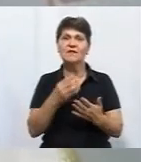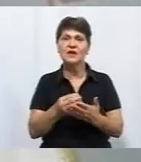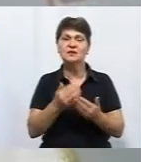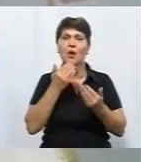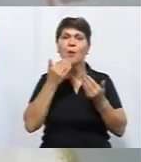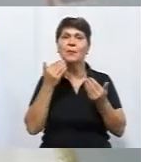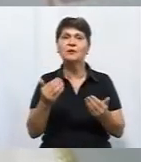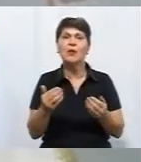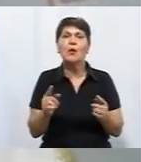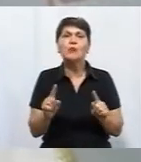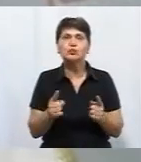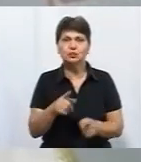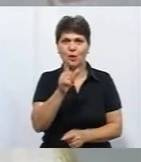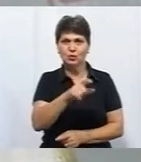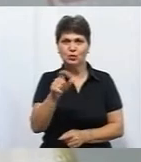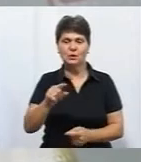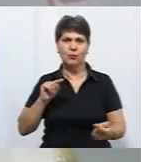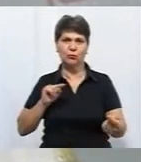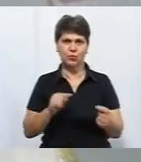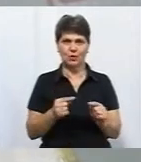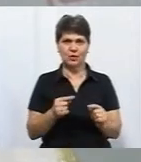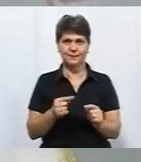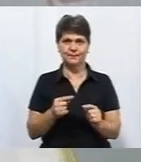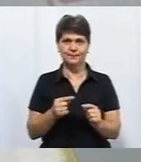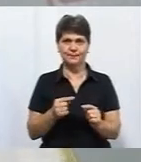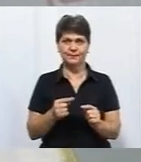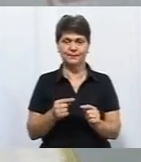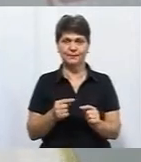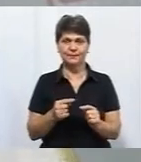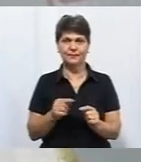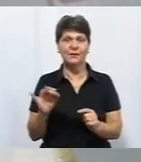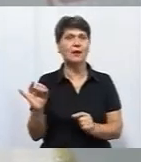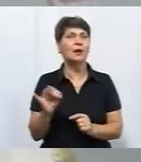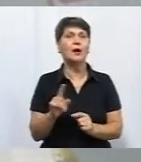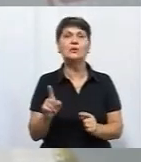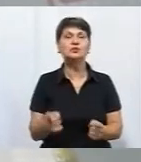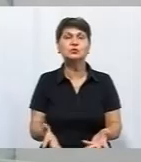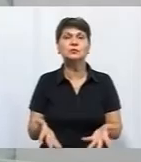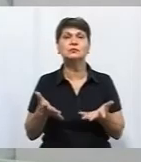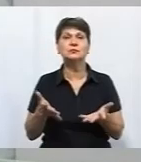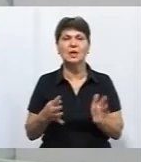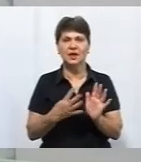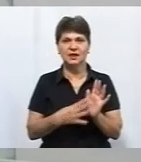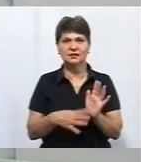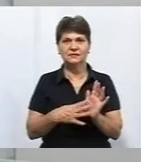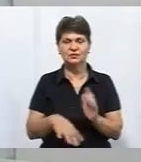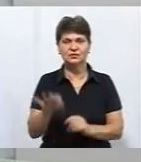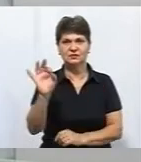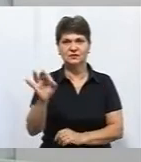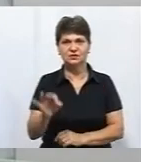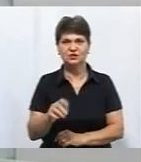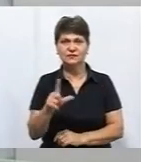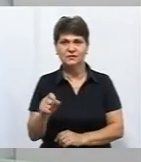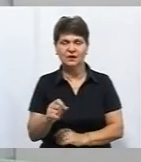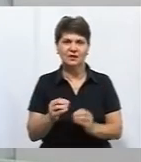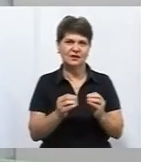сторінці, чому саме люди проти. Визначили... Що з'ясувалося? 90% було за, лише 10%